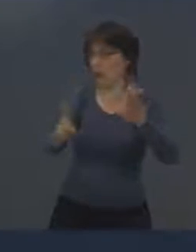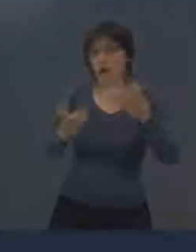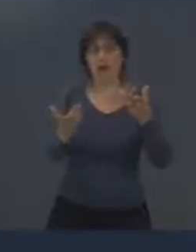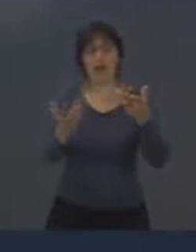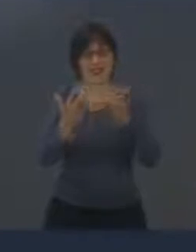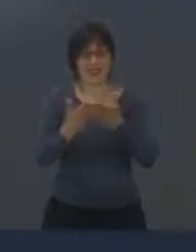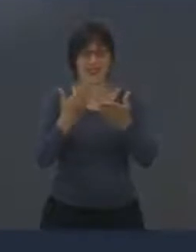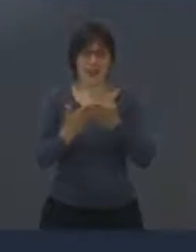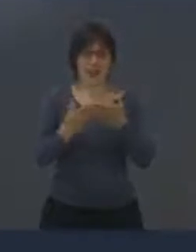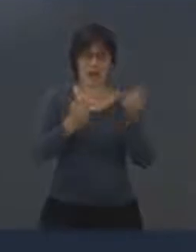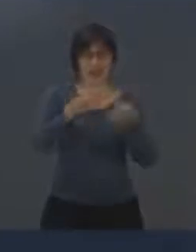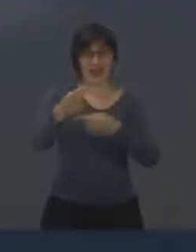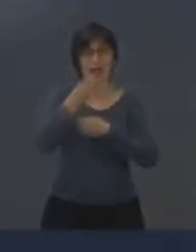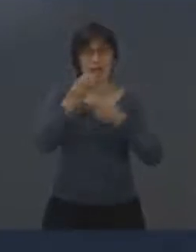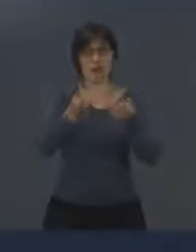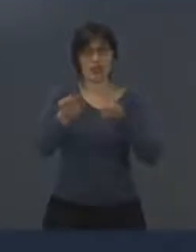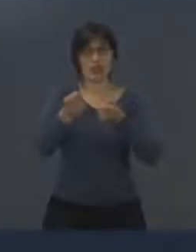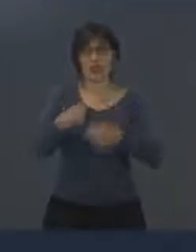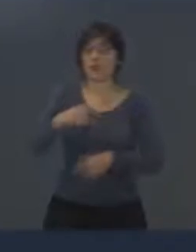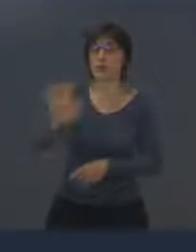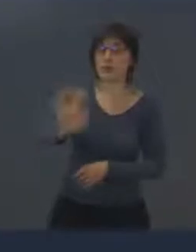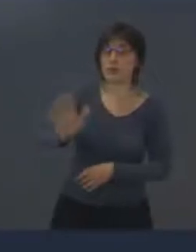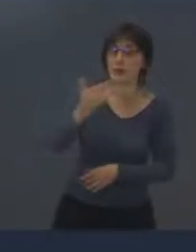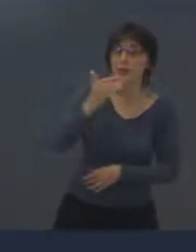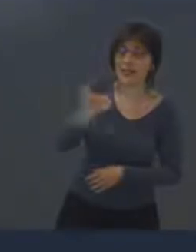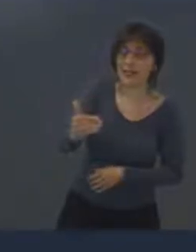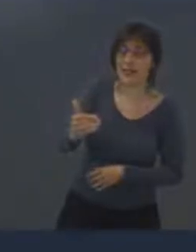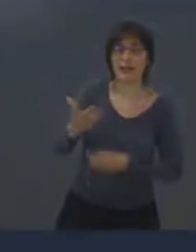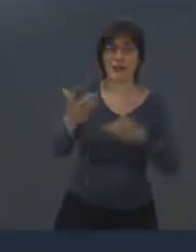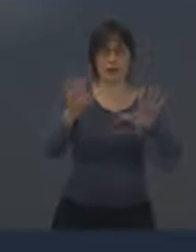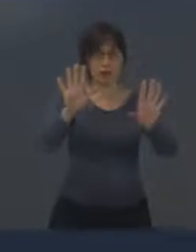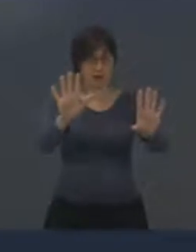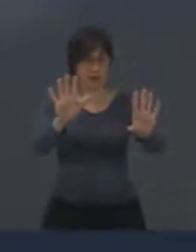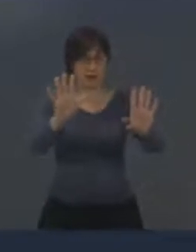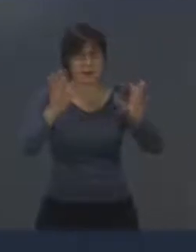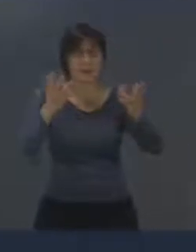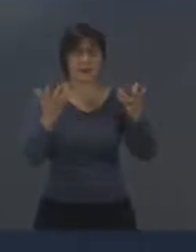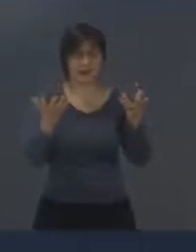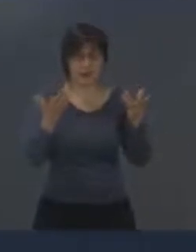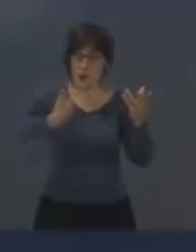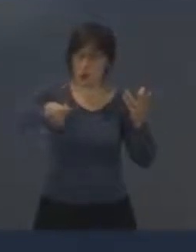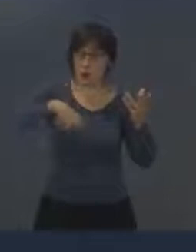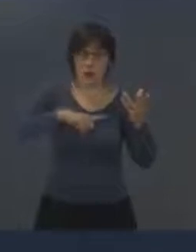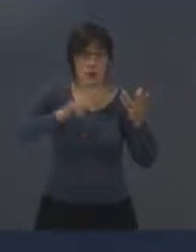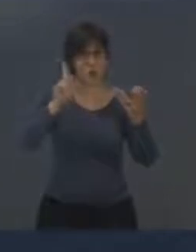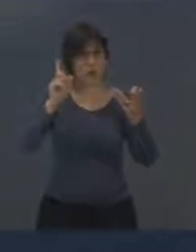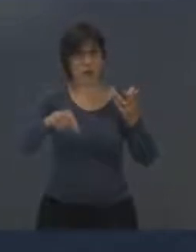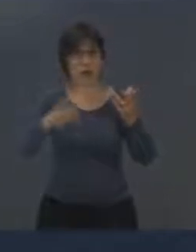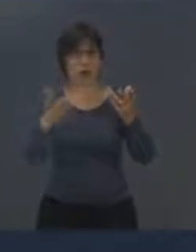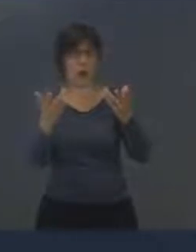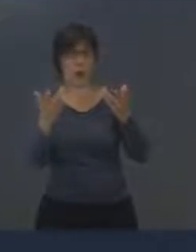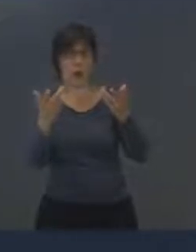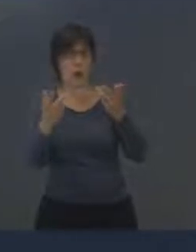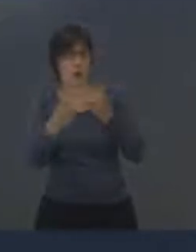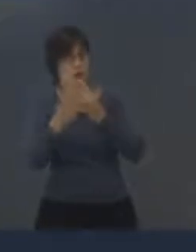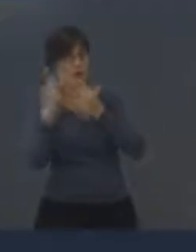gestion. Ces résultats nous confortent dans la nécessité de faire face à vos choix, d'autres choix.